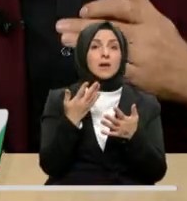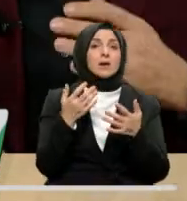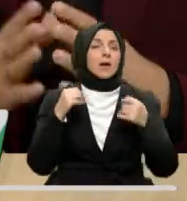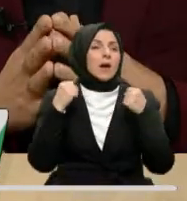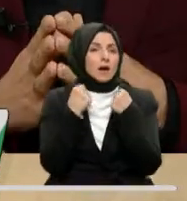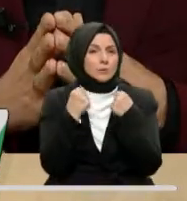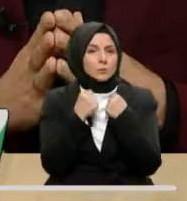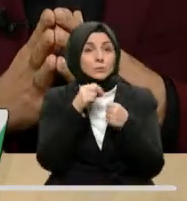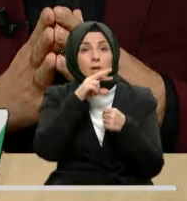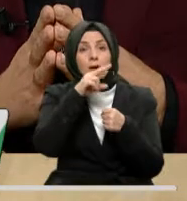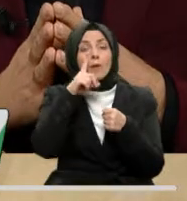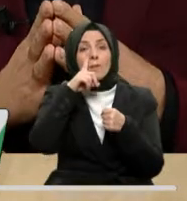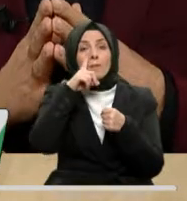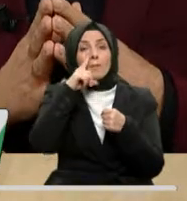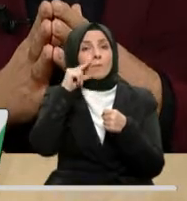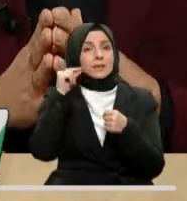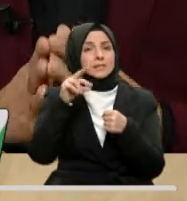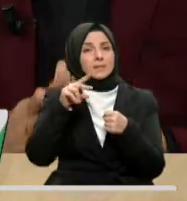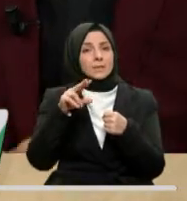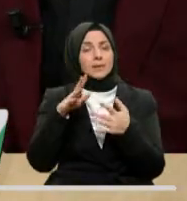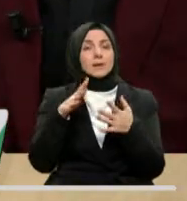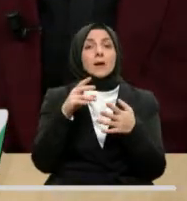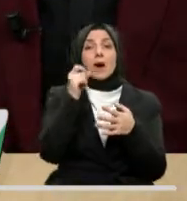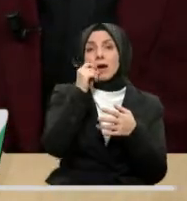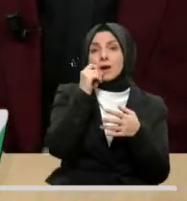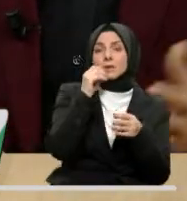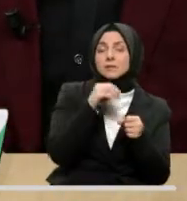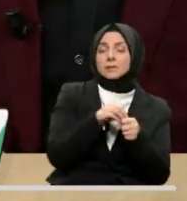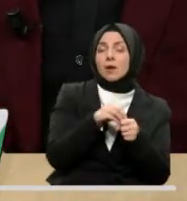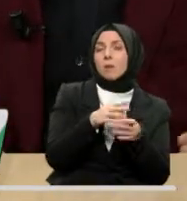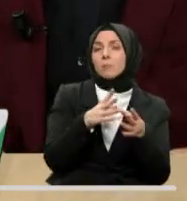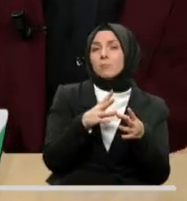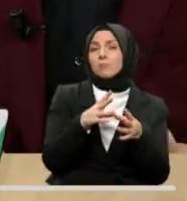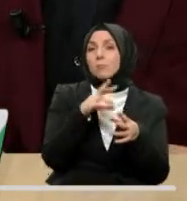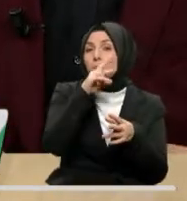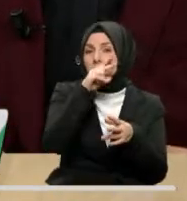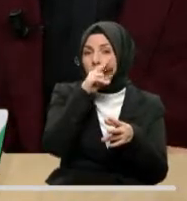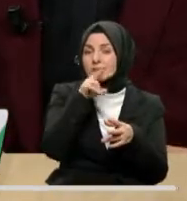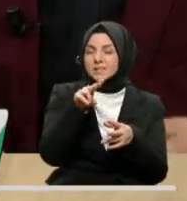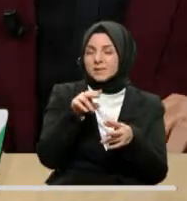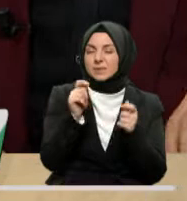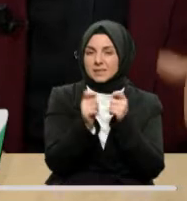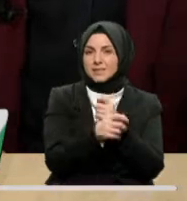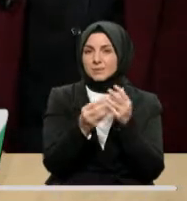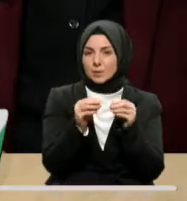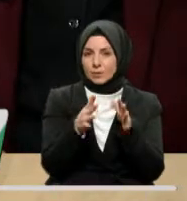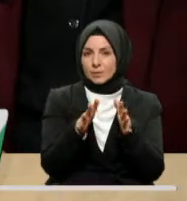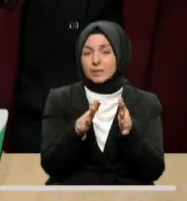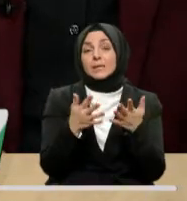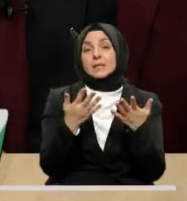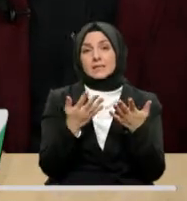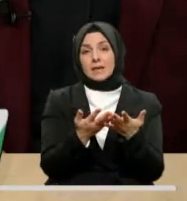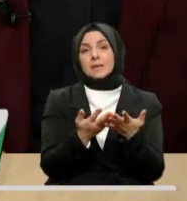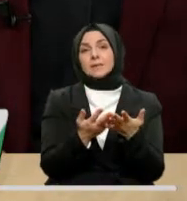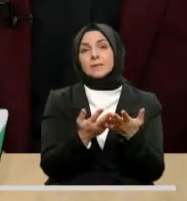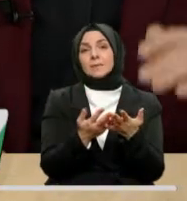Erzurum'da Mayıs gibi geçebilirsiniz yapabiliriz ya Biraz önce söylediğim gibi doğaya bakalım ne zaman çiçekleniyor ne zaman dökülür diyor Maya Baş